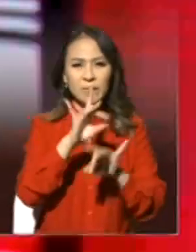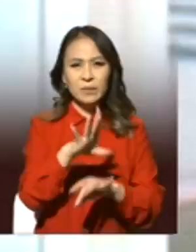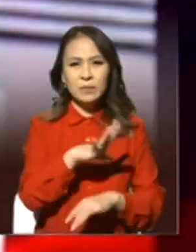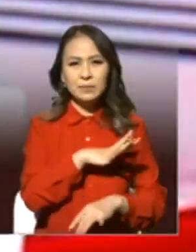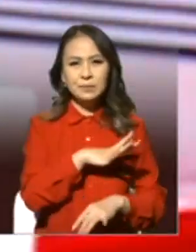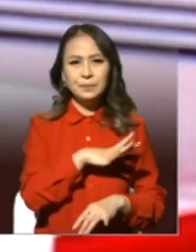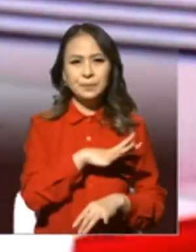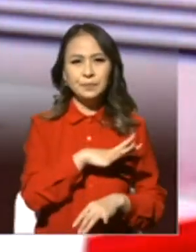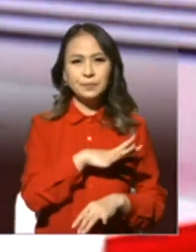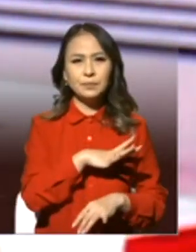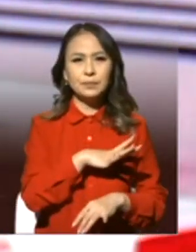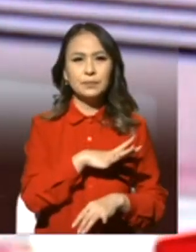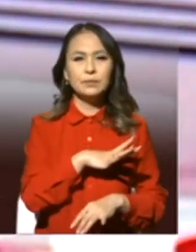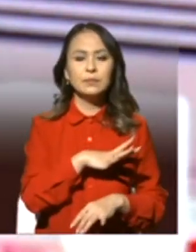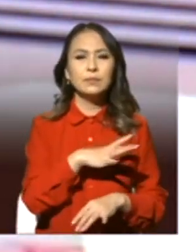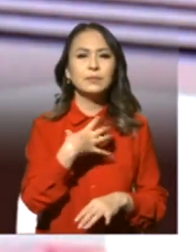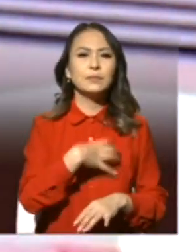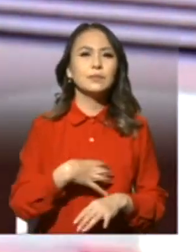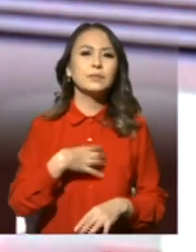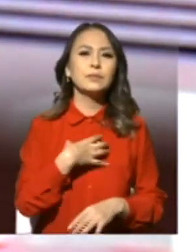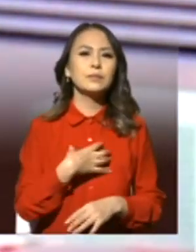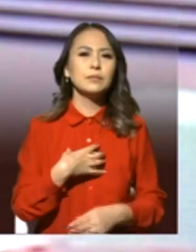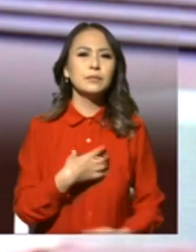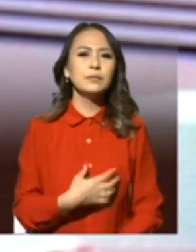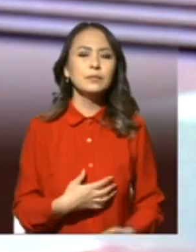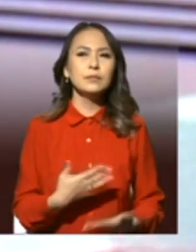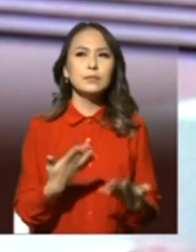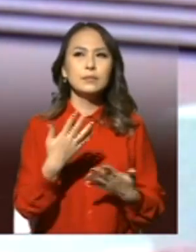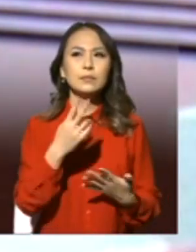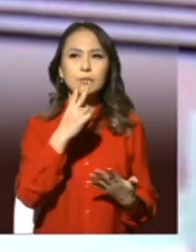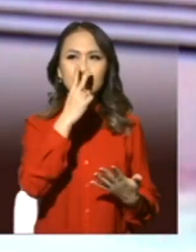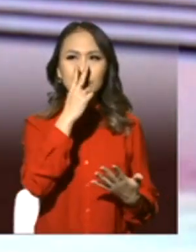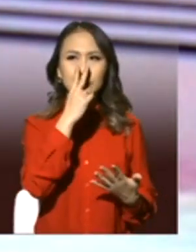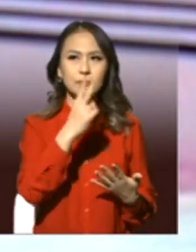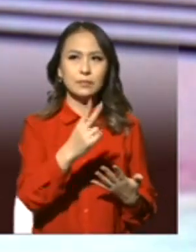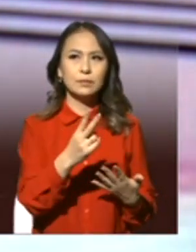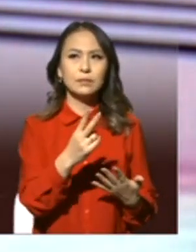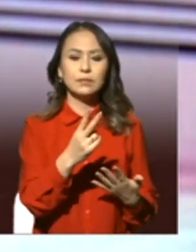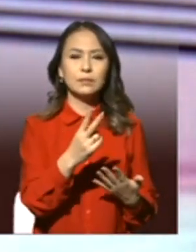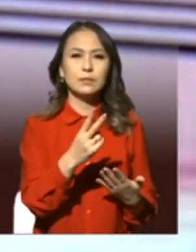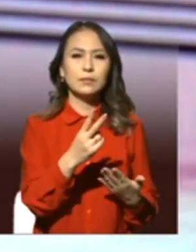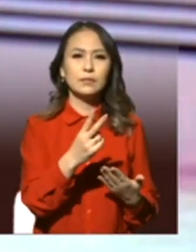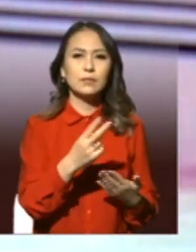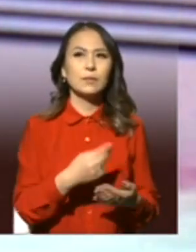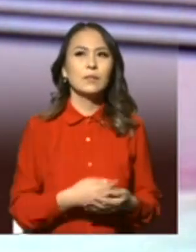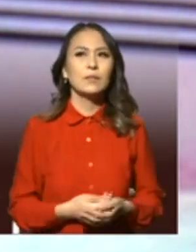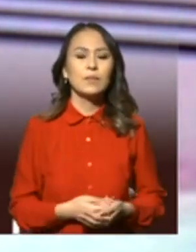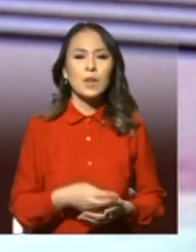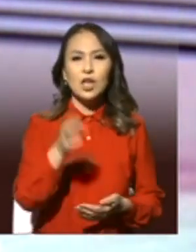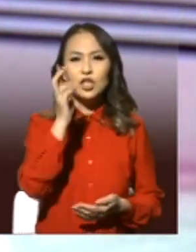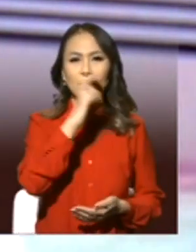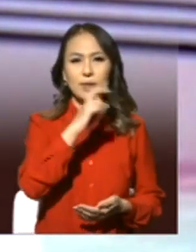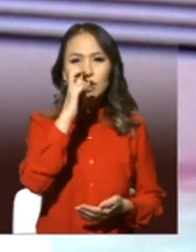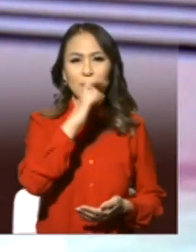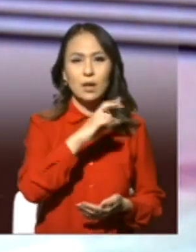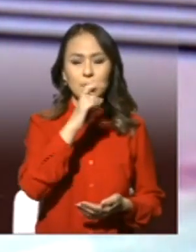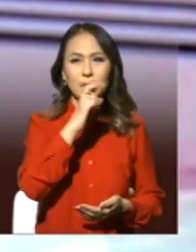жерде негізінен алып қарағанда жаңағы жанар жағармайдың